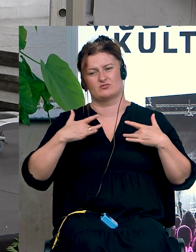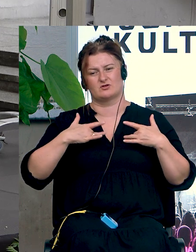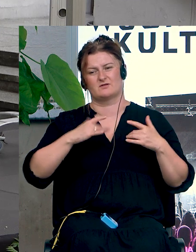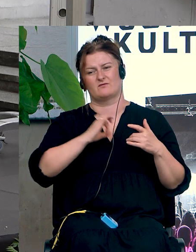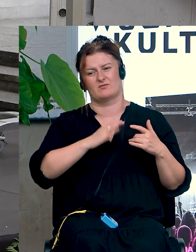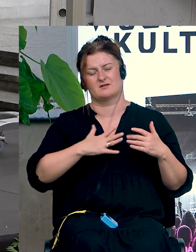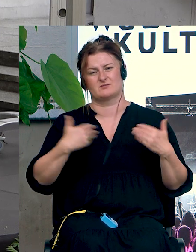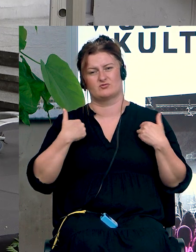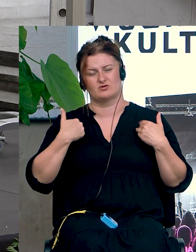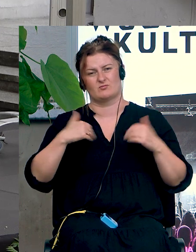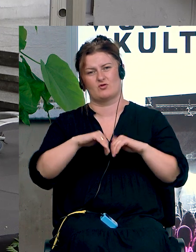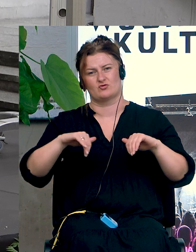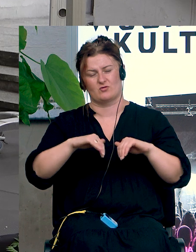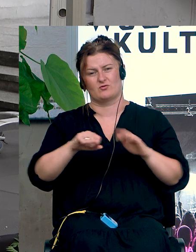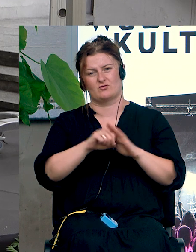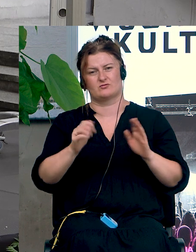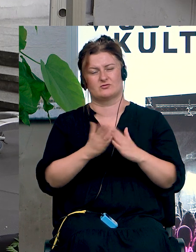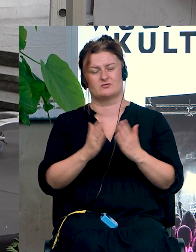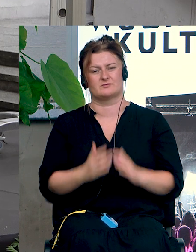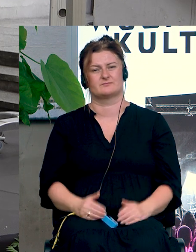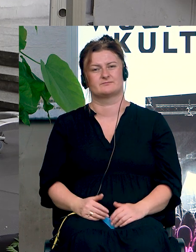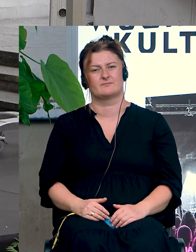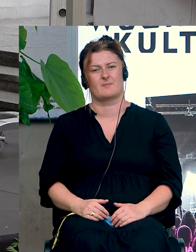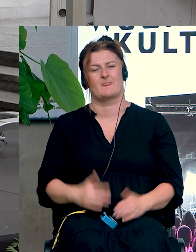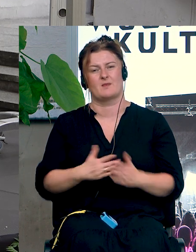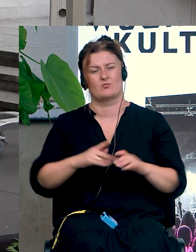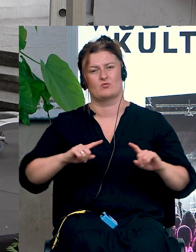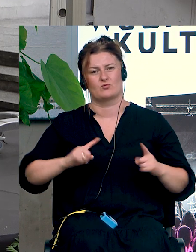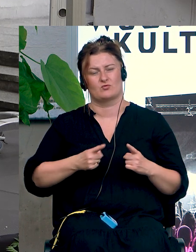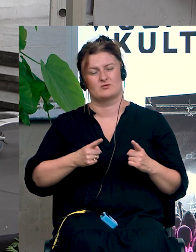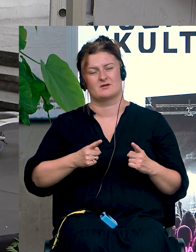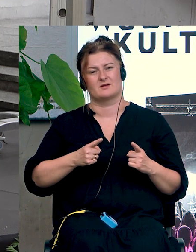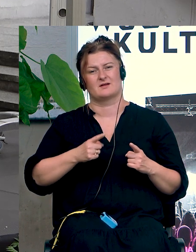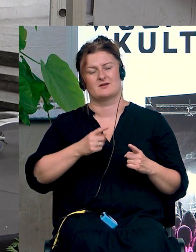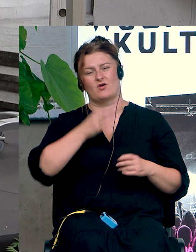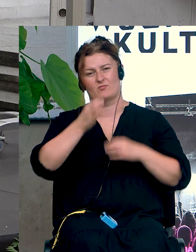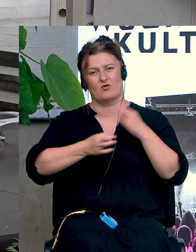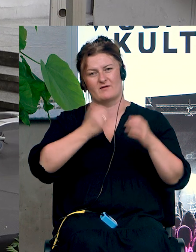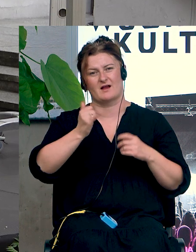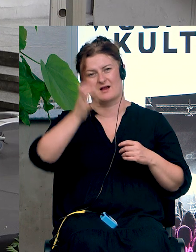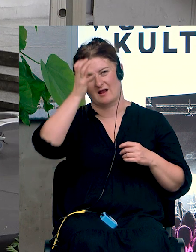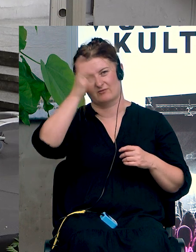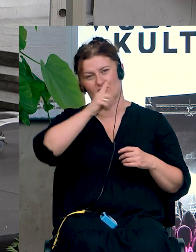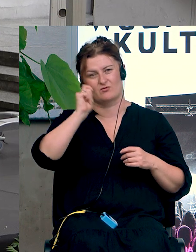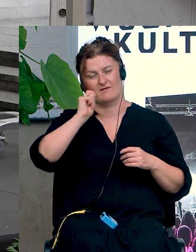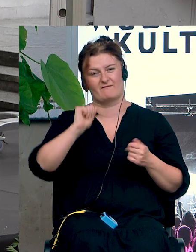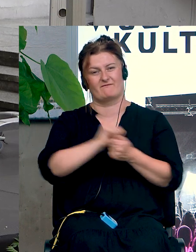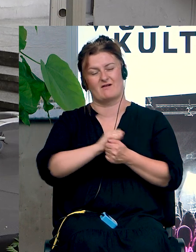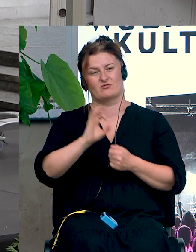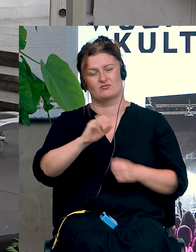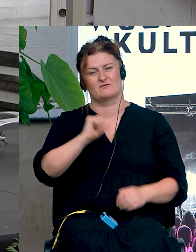така, як має бути. І... То був короткий воркшоп о тим, як автор, авторка валчить о